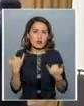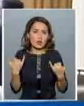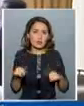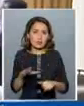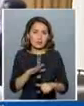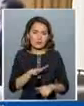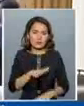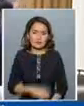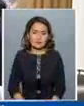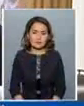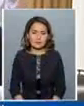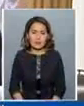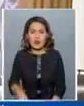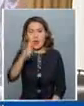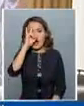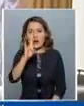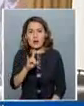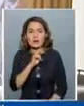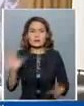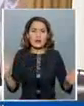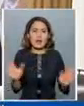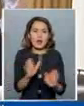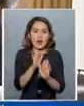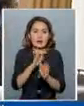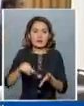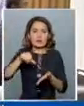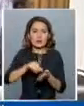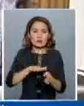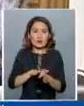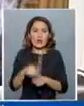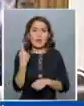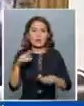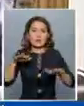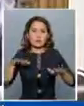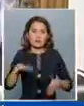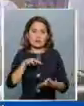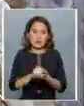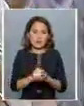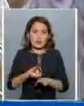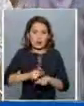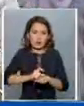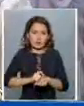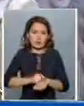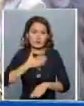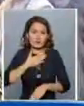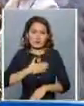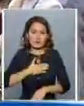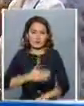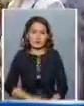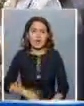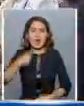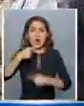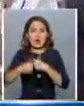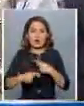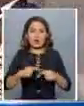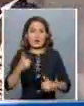өнерін, қазақ әнін жеткізген осы Жүсіпбегінің осындай конкурсында бас жүлдені алғаныма өте қуаныштымын. Дәстүрлі ән байқауы